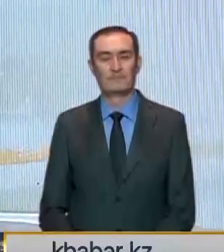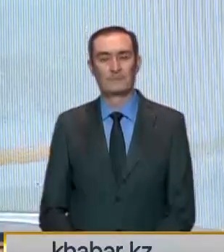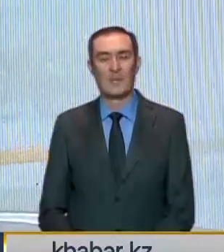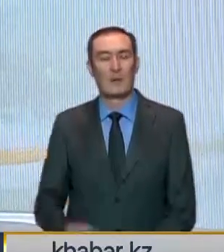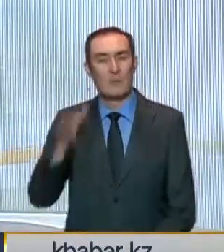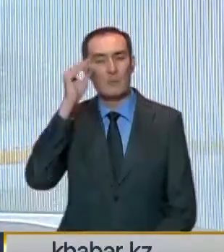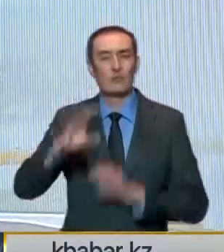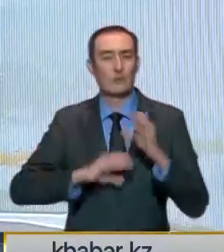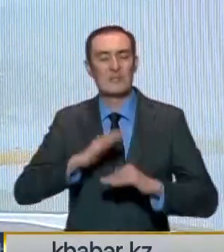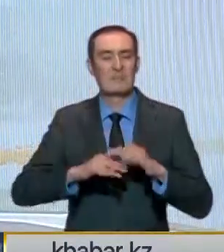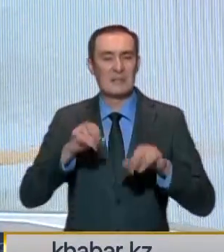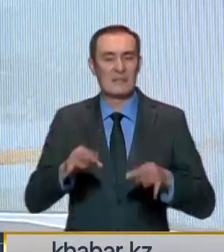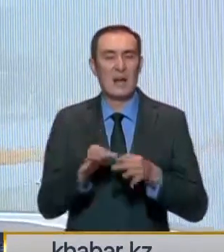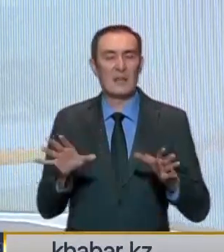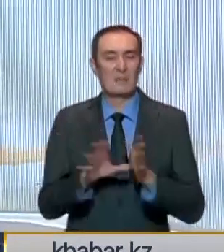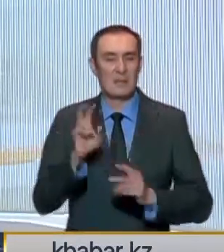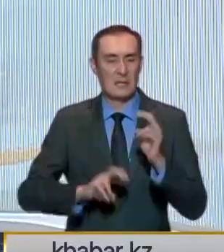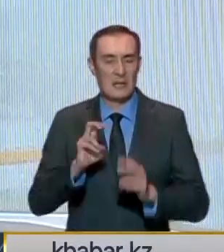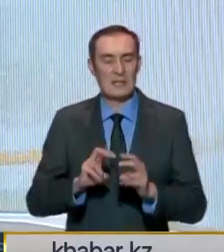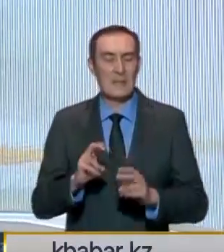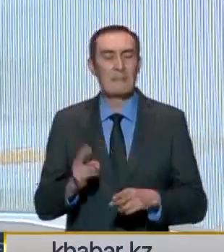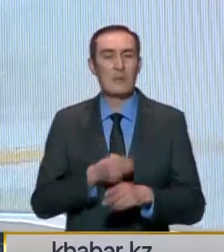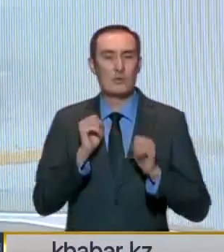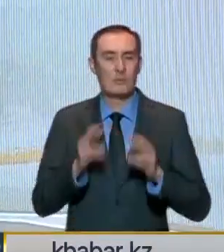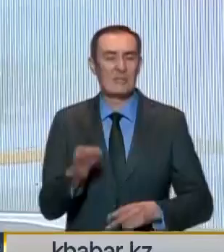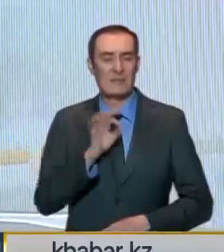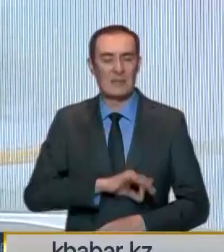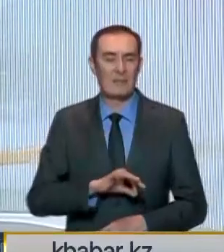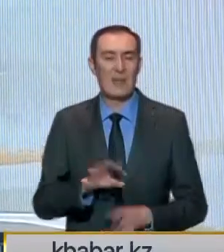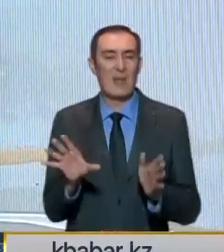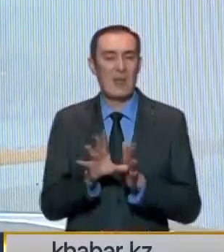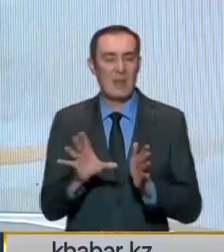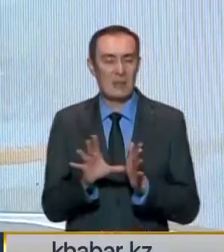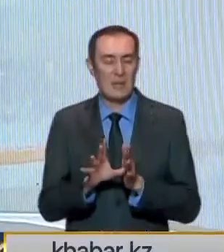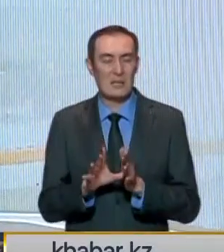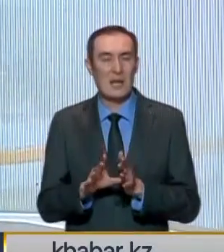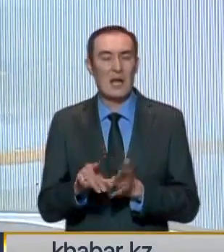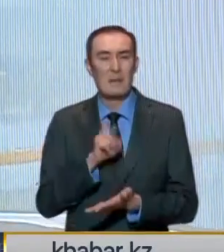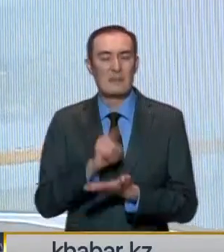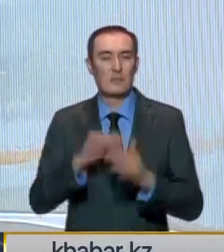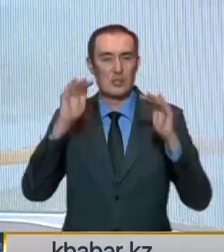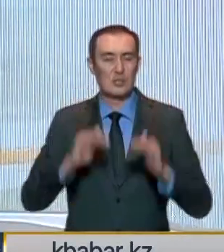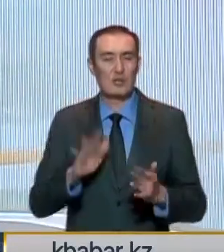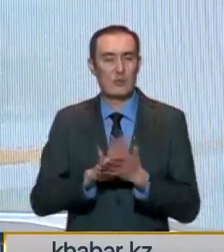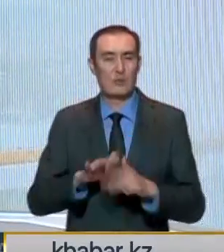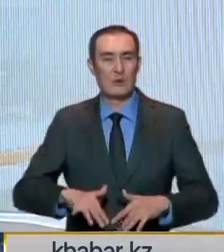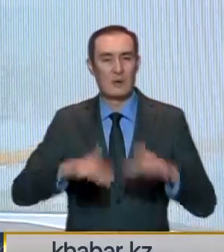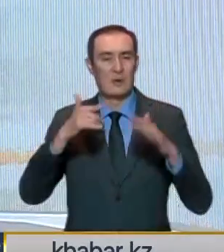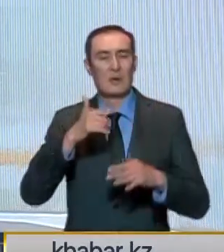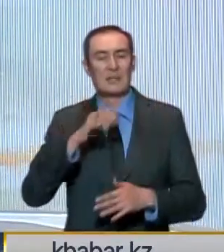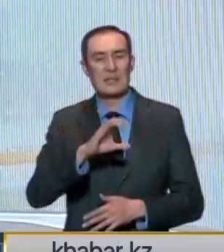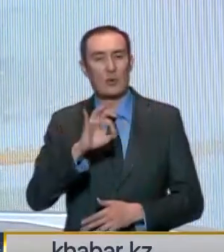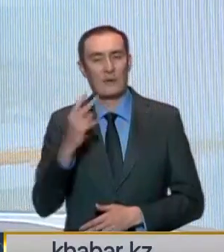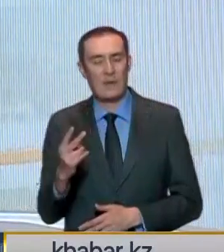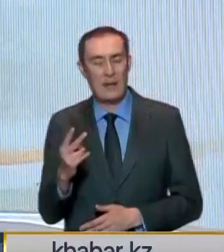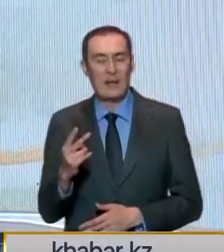По мнению международных экспертов, атомная генерация – самый безопасный и эффективный источник энергии. Из-за обязательств по снижению парниковых газов эпоха